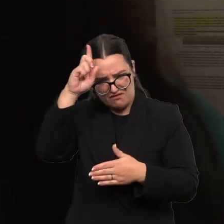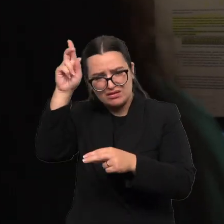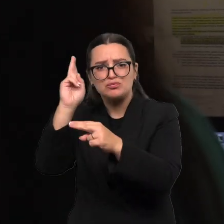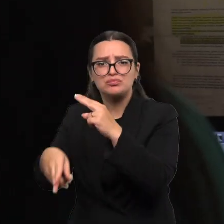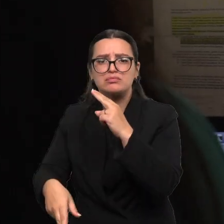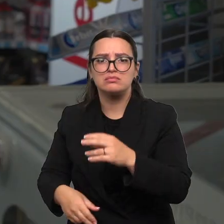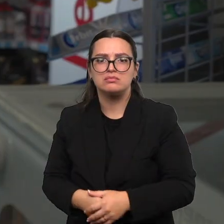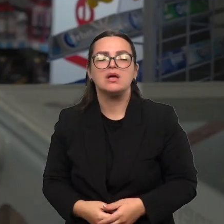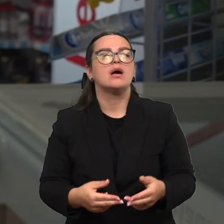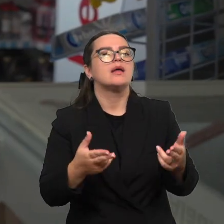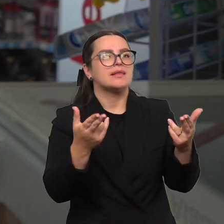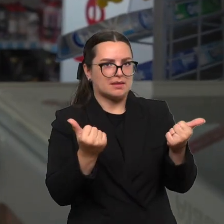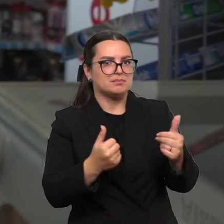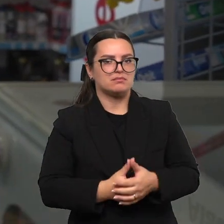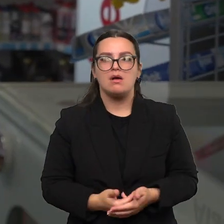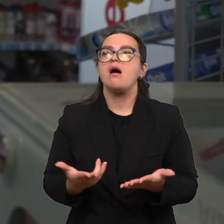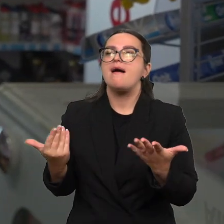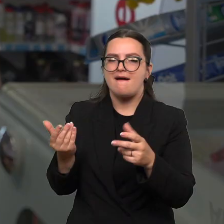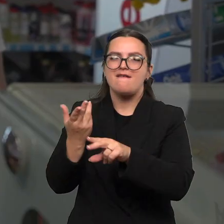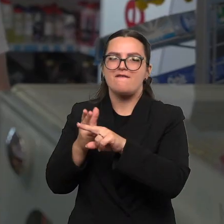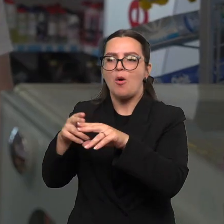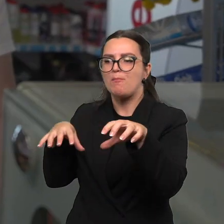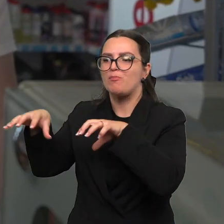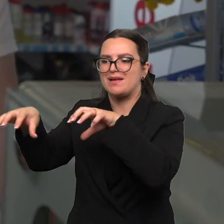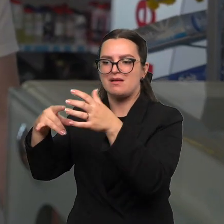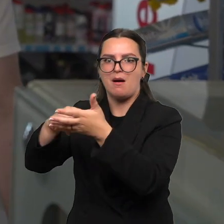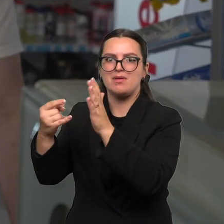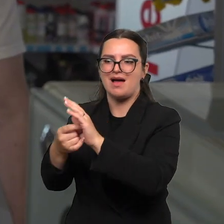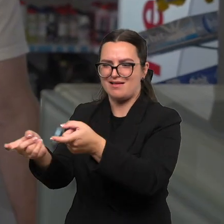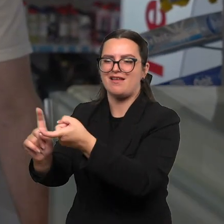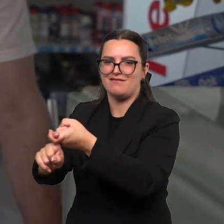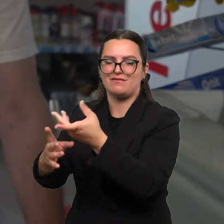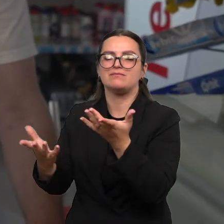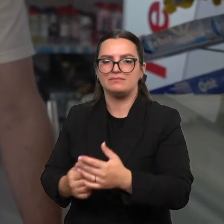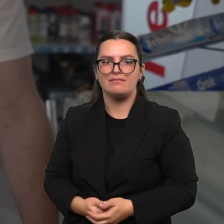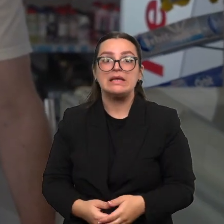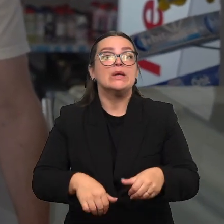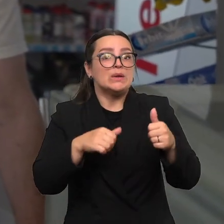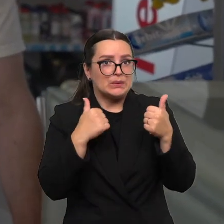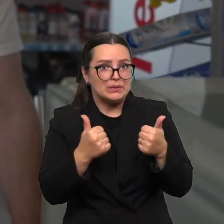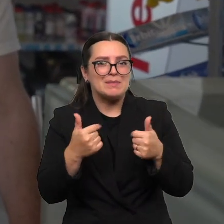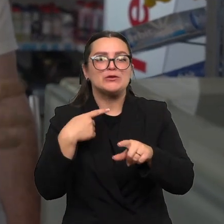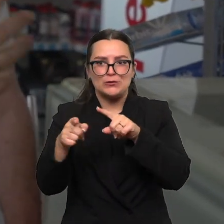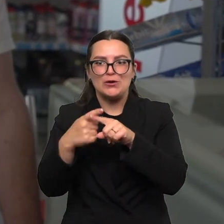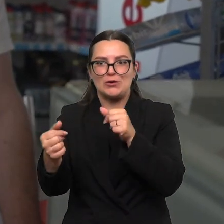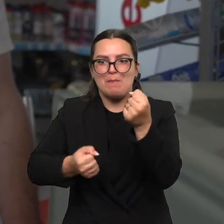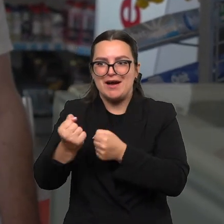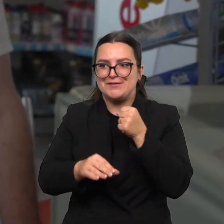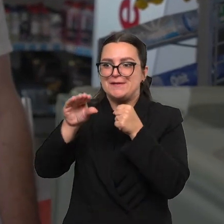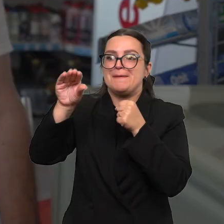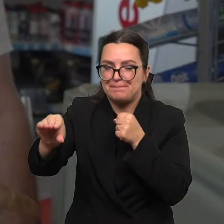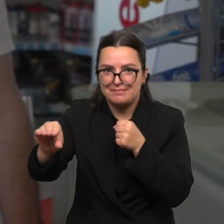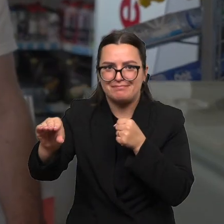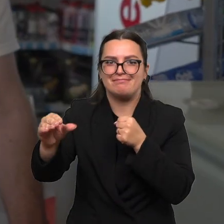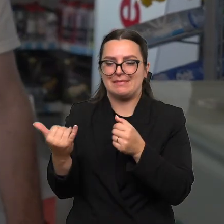Nu taip. Pagal mobilizacinius tuos planus jie tada sudėliojo. Tai tada mes prisišvartuosim, užsipilsim į kanistrą, spilsim